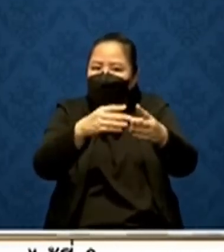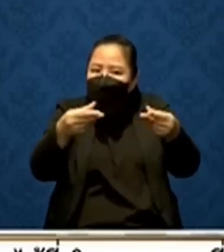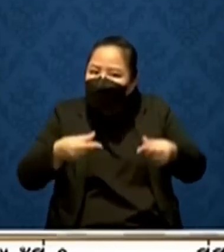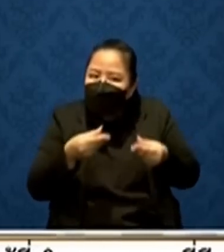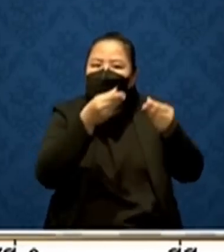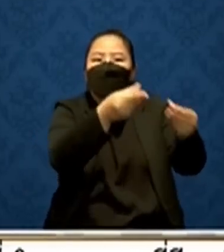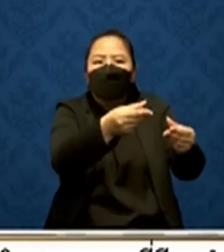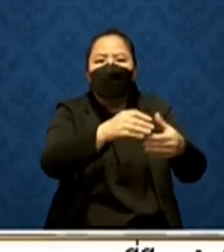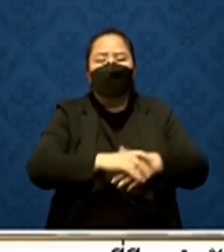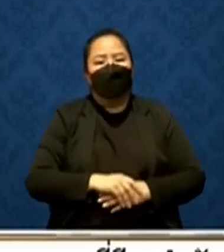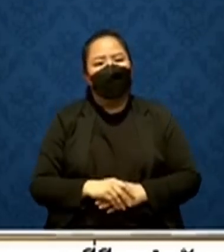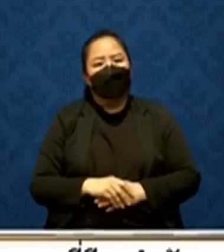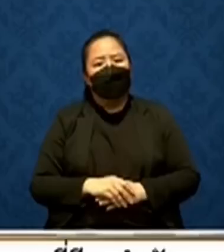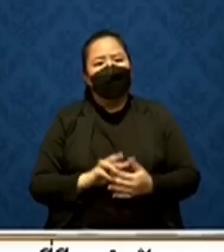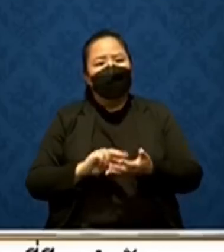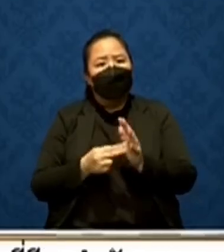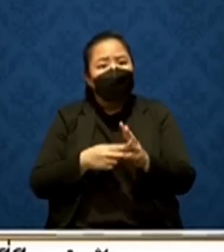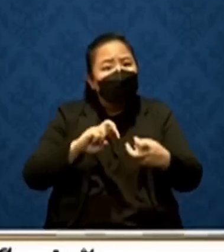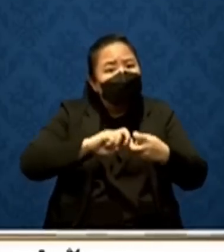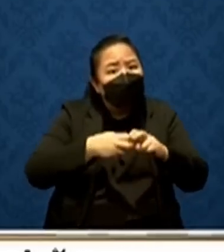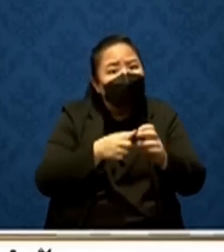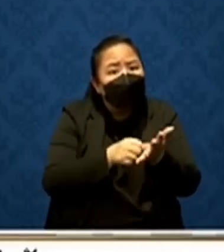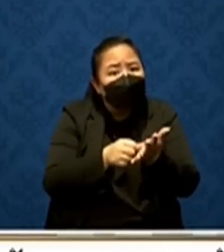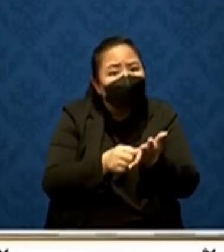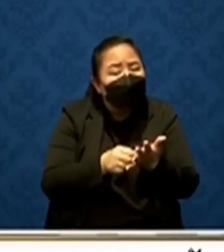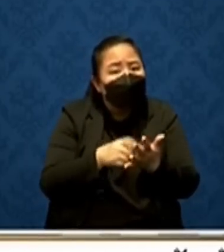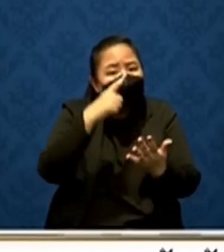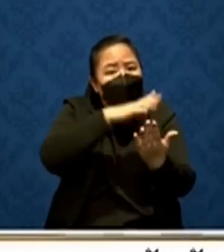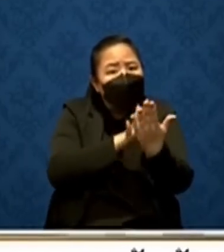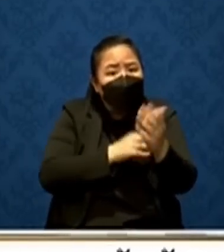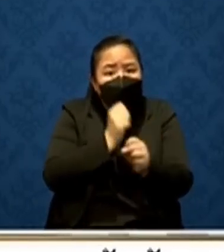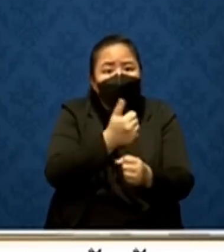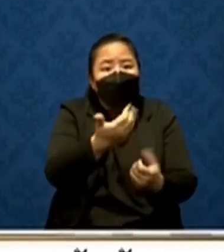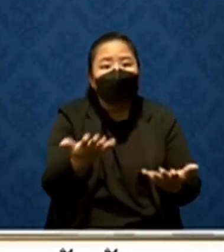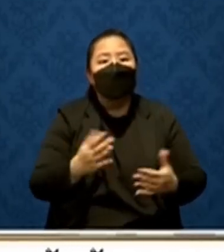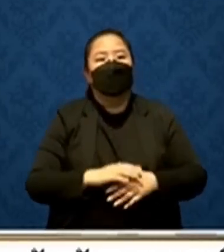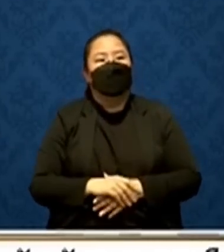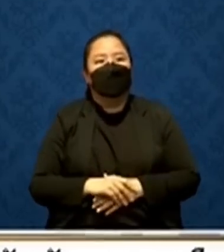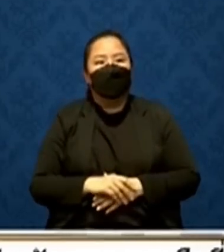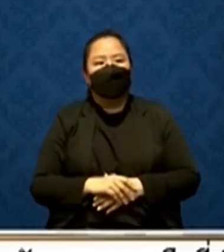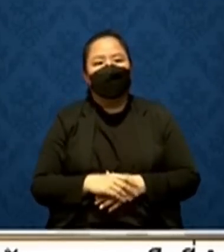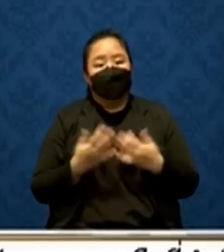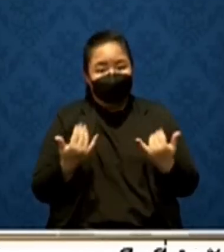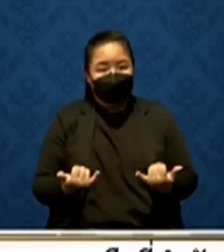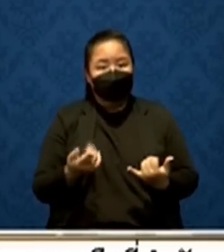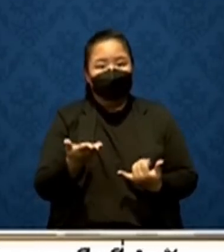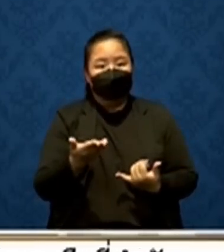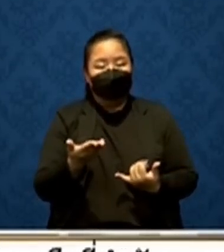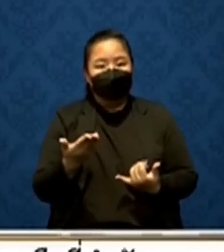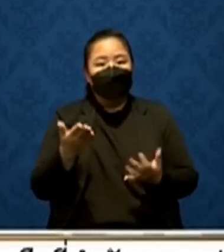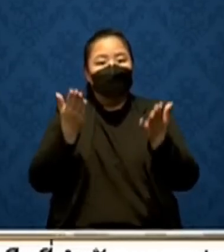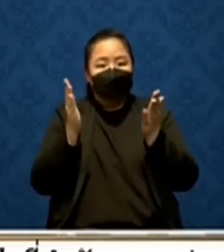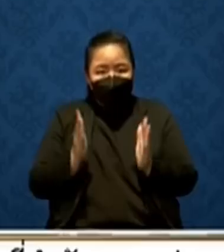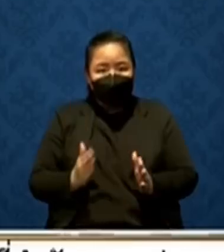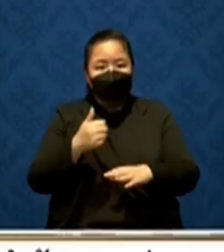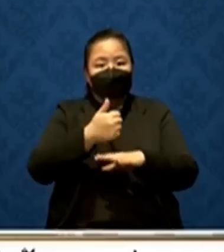แล้วมันจะทันการจัดการในแก้ไขปัญหากับประเทศชาติได้อย่างไรครับทำงานนี่คือภาวะของผู้นำ